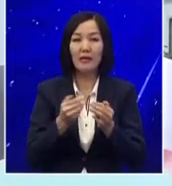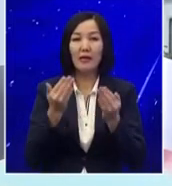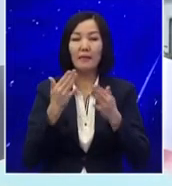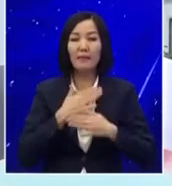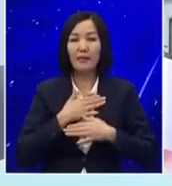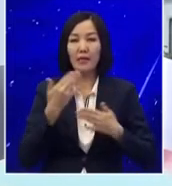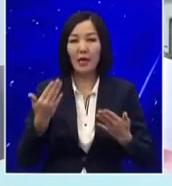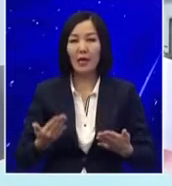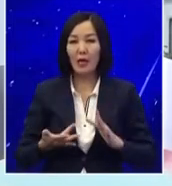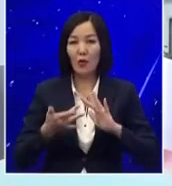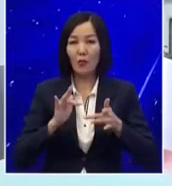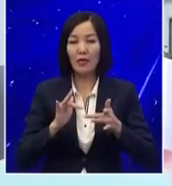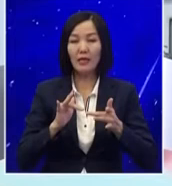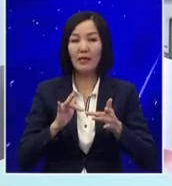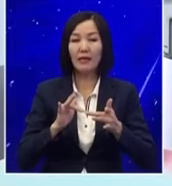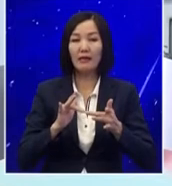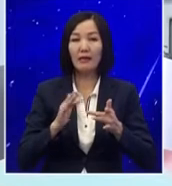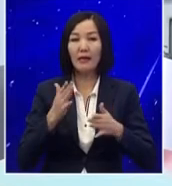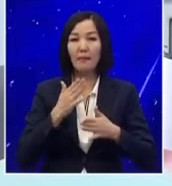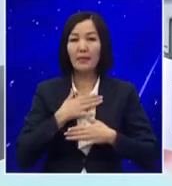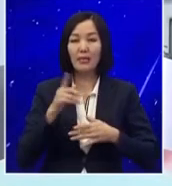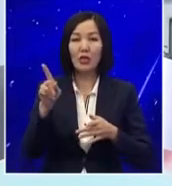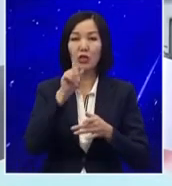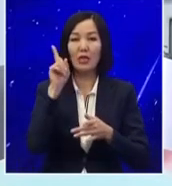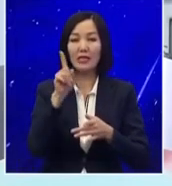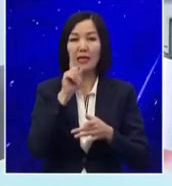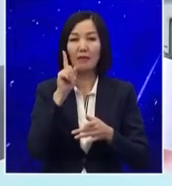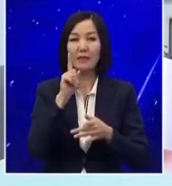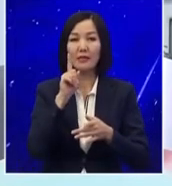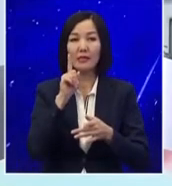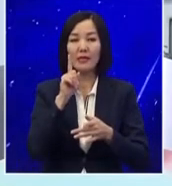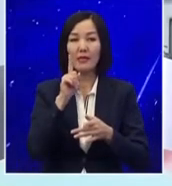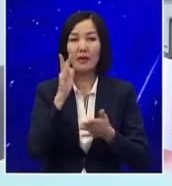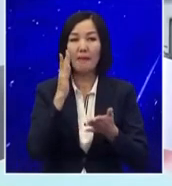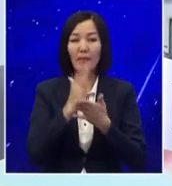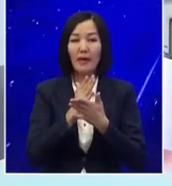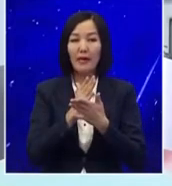жаңа әлеуметтік желілерде, интернетте біздің жастарымыз бар молшылық жерде, сол